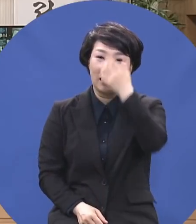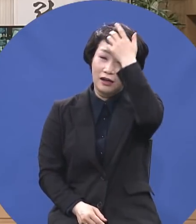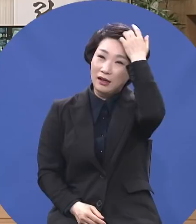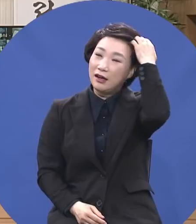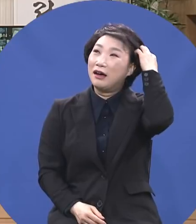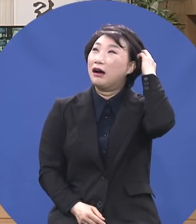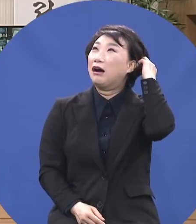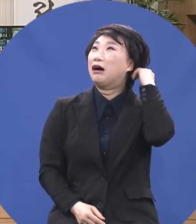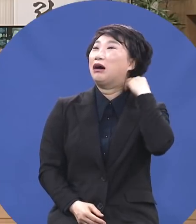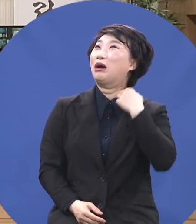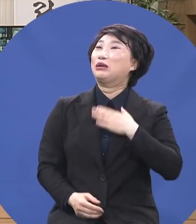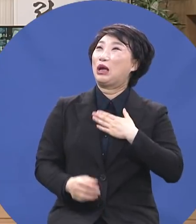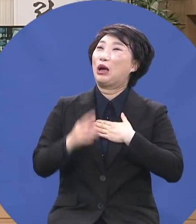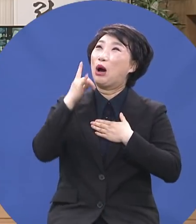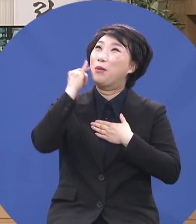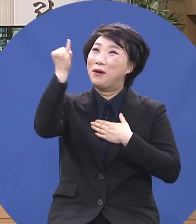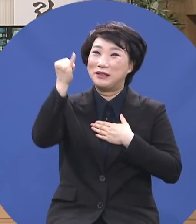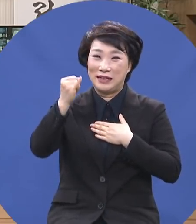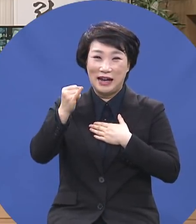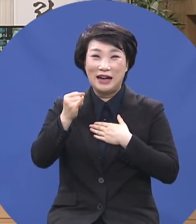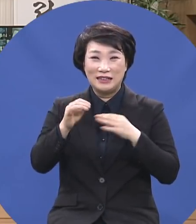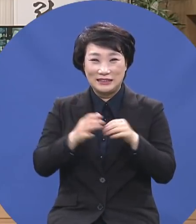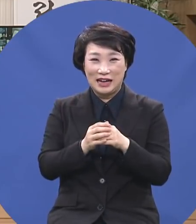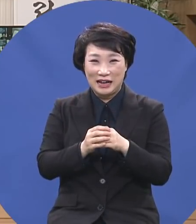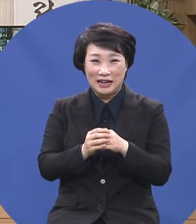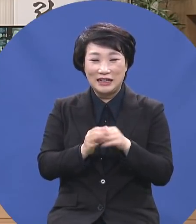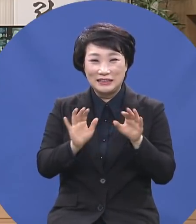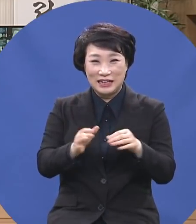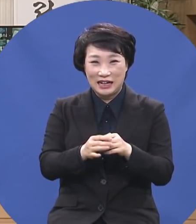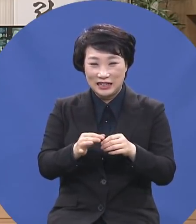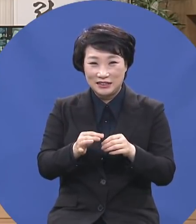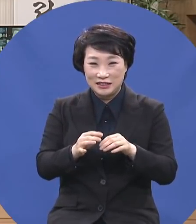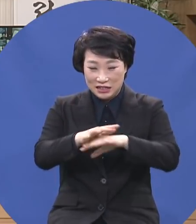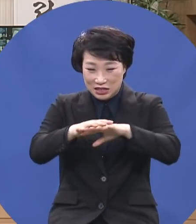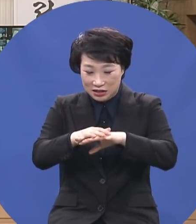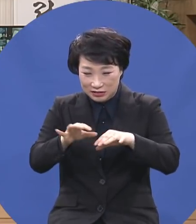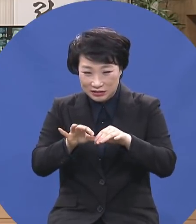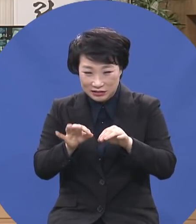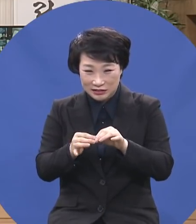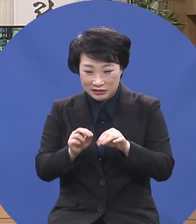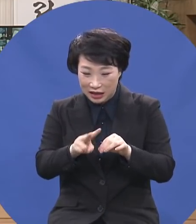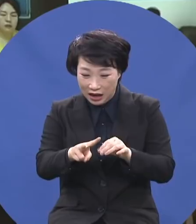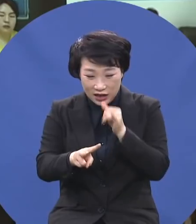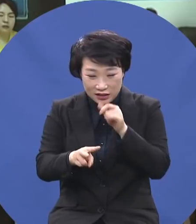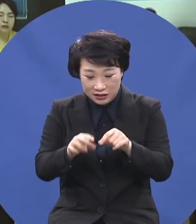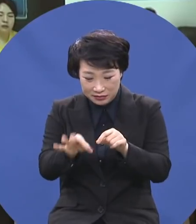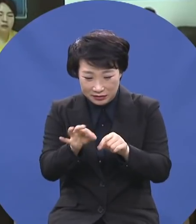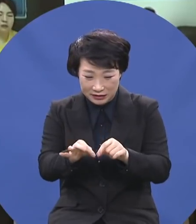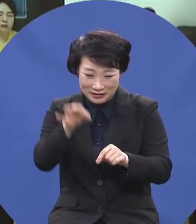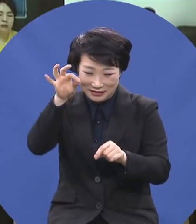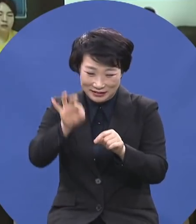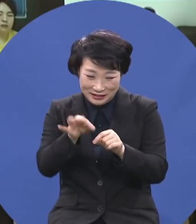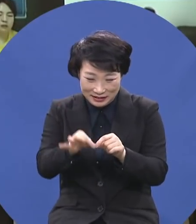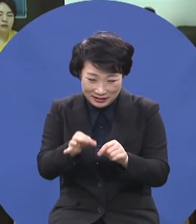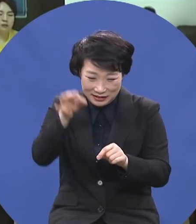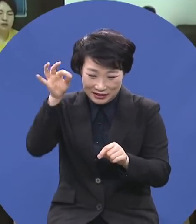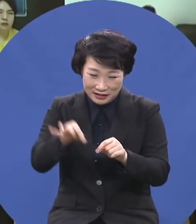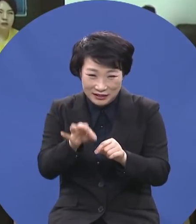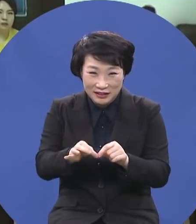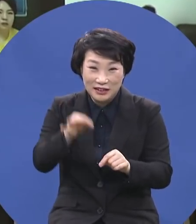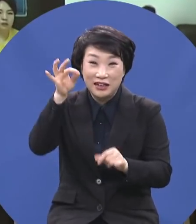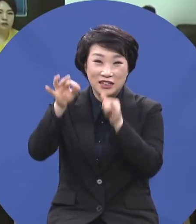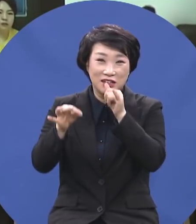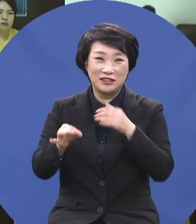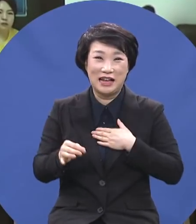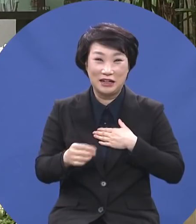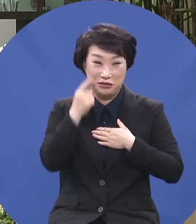어머니가 바느질을 이렇게 하셔요. 전 옆에서 항상 눈이 밝으니까요. 그때 등잔불이